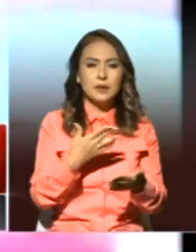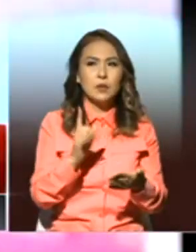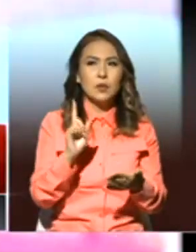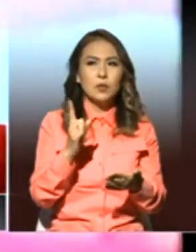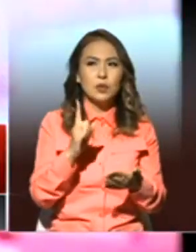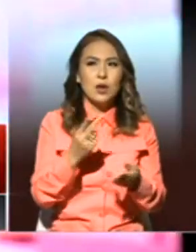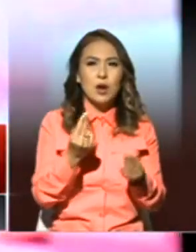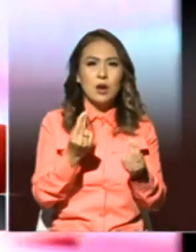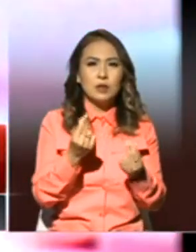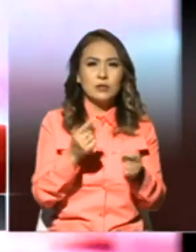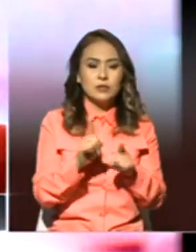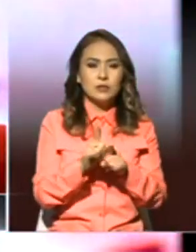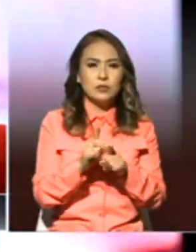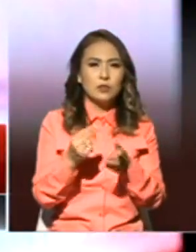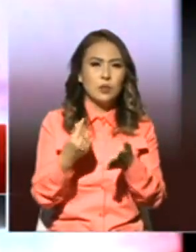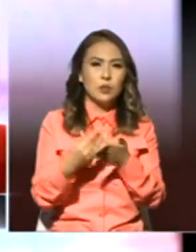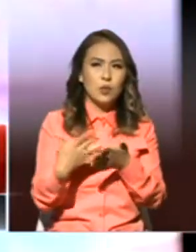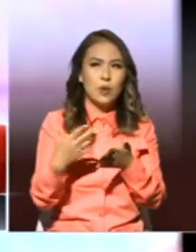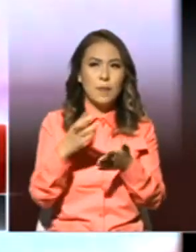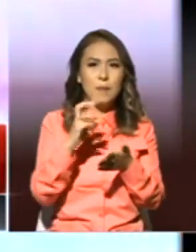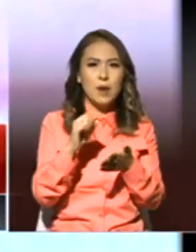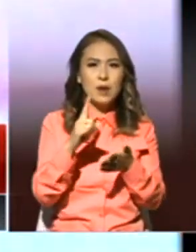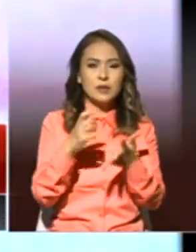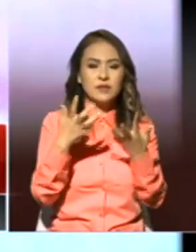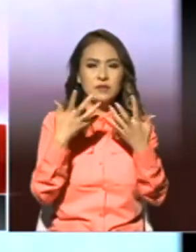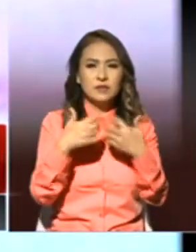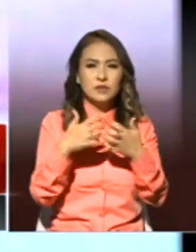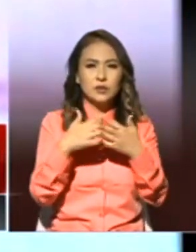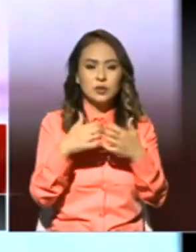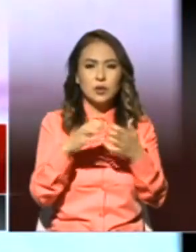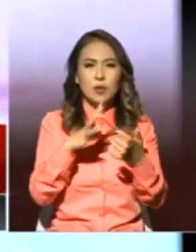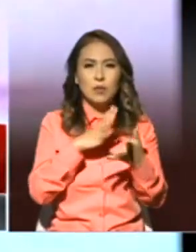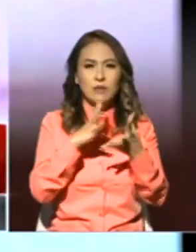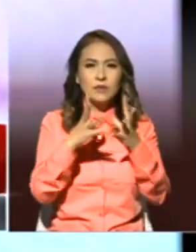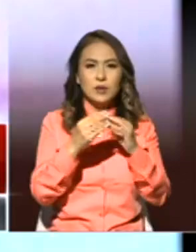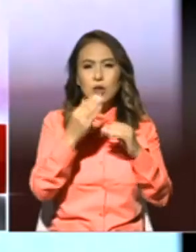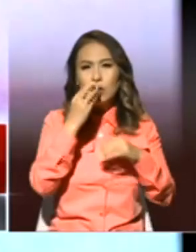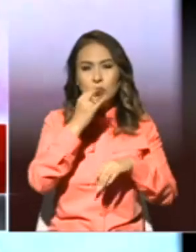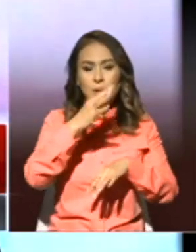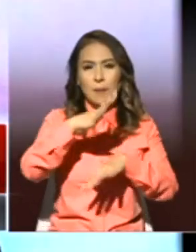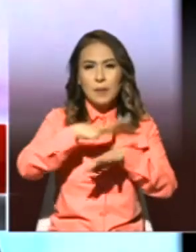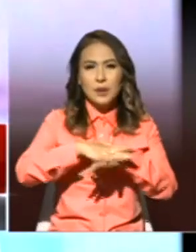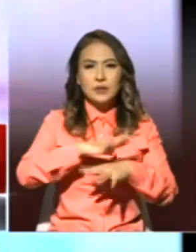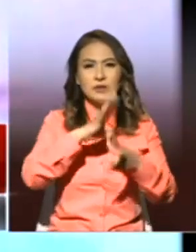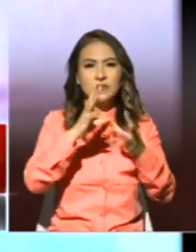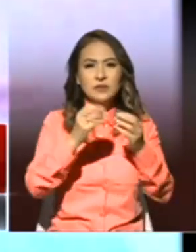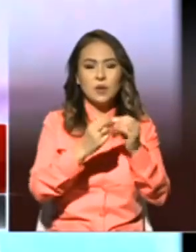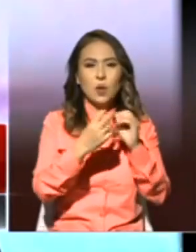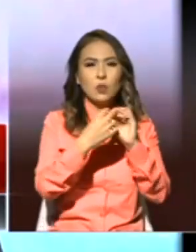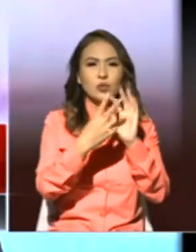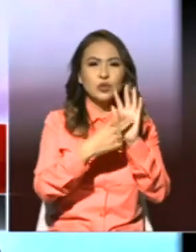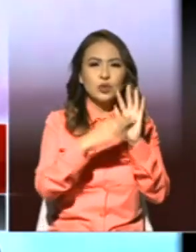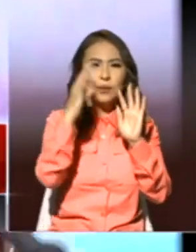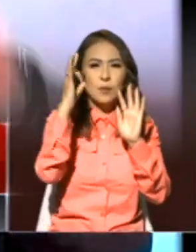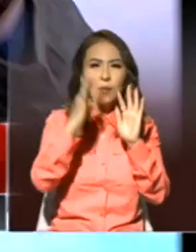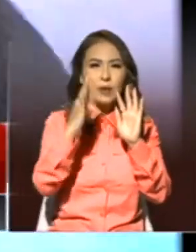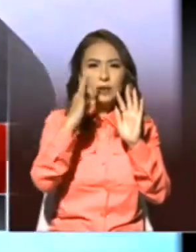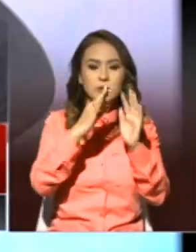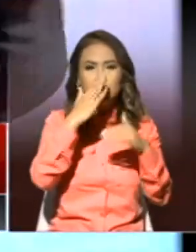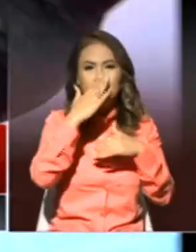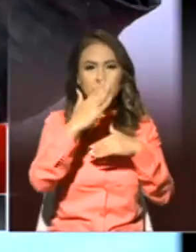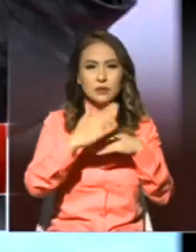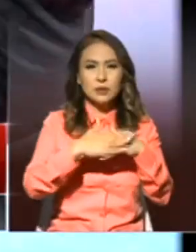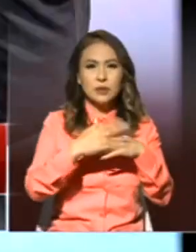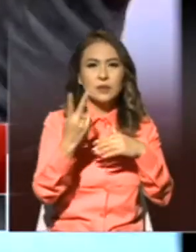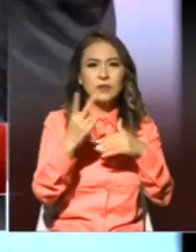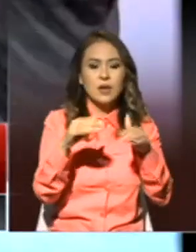Өйткені ақшаның құны қымбат қазір. Базалық пайыздық мөлшерлеме, жаңа айтып отырған ұлттық банктің бекітетін пайызы, ол 17%-ға жуық болып тұр. Демек,